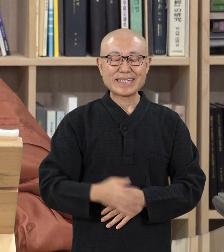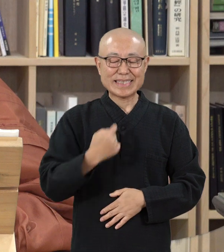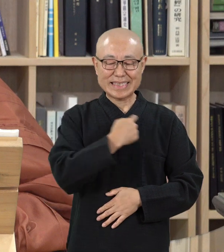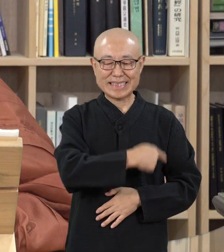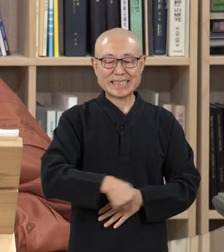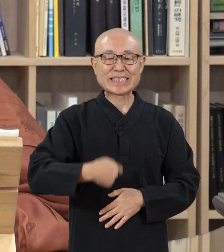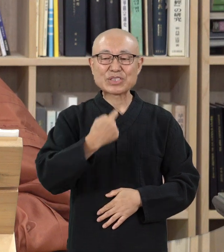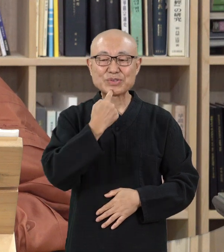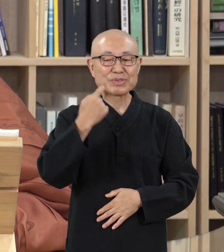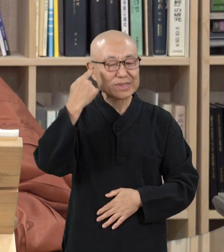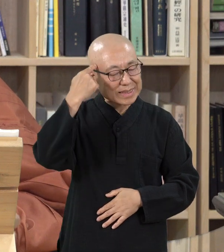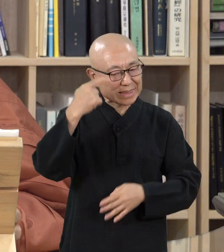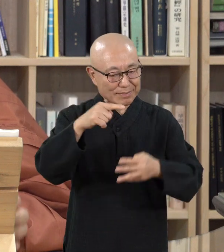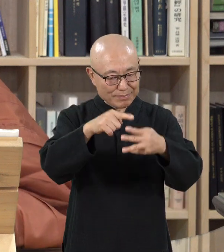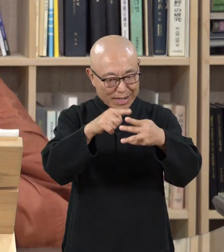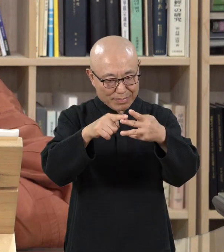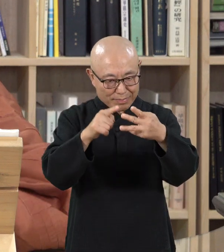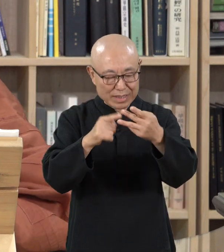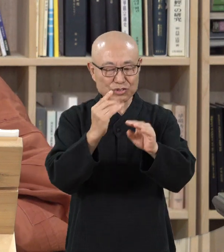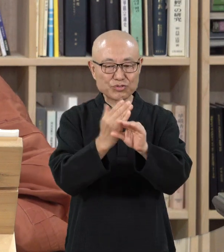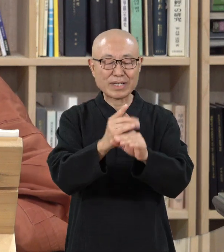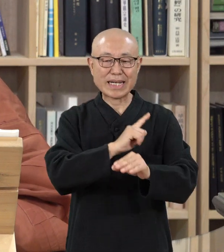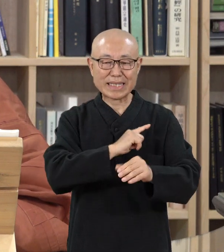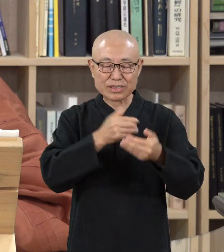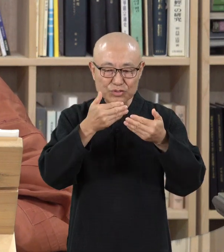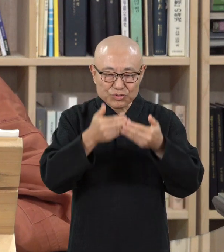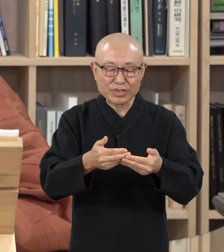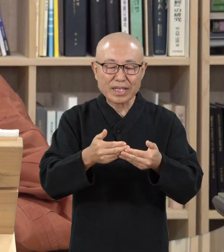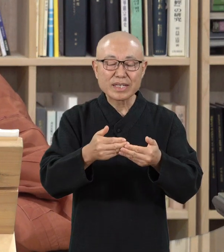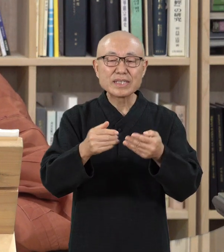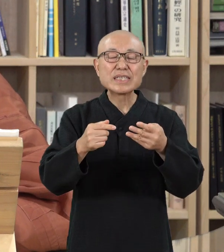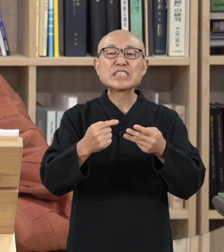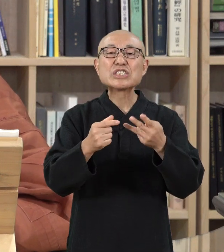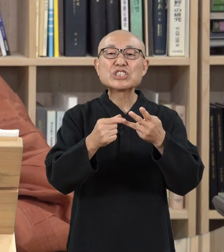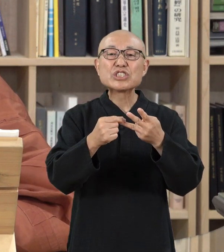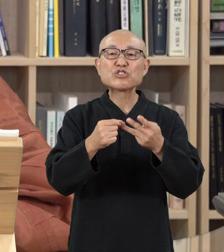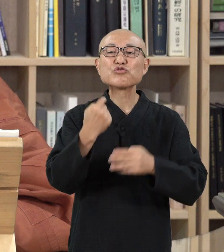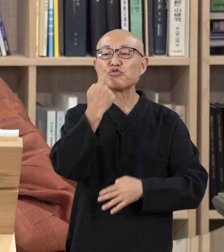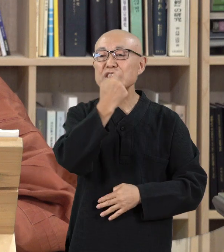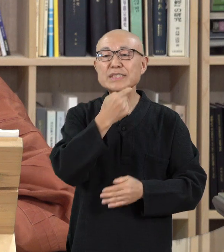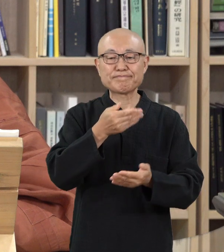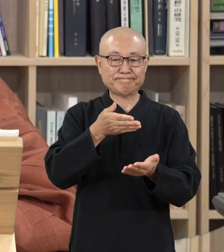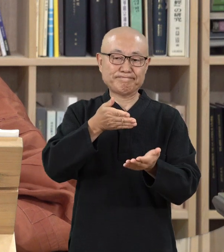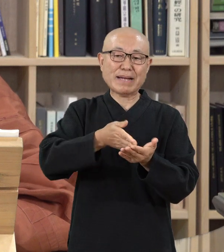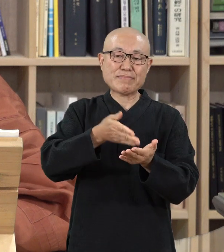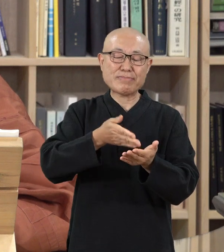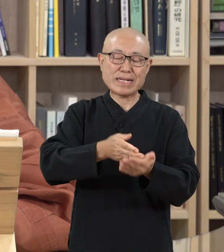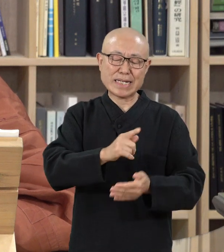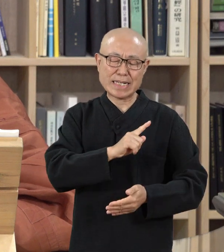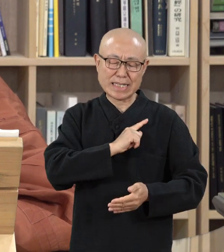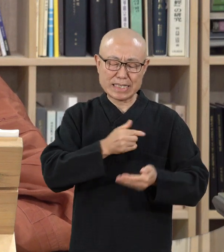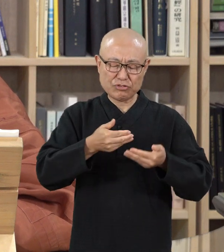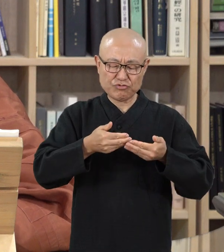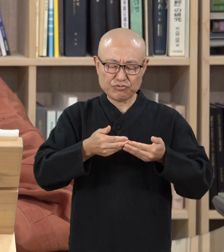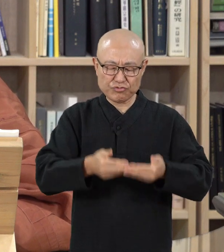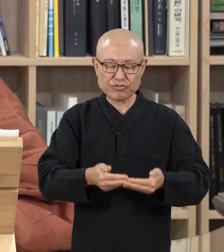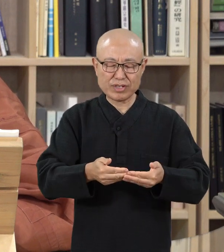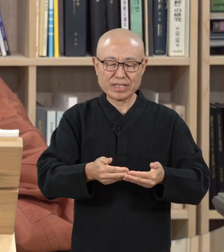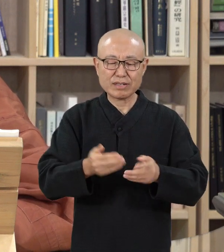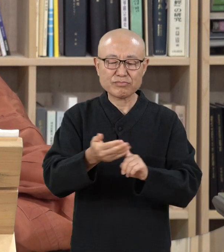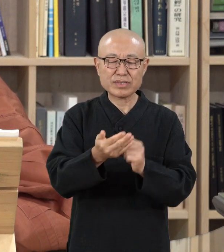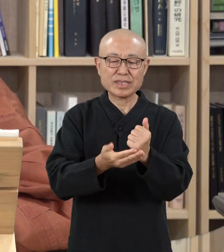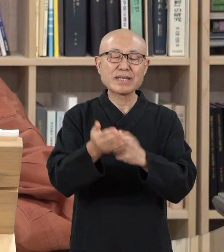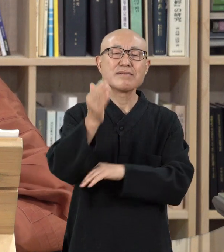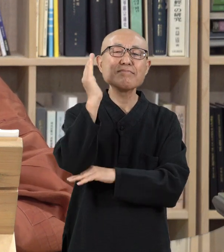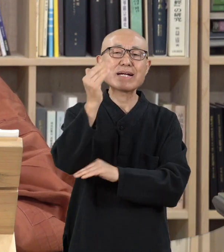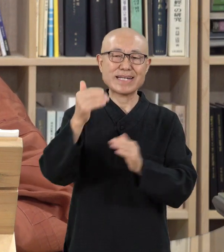삼업 중에서도 부처님께서는 구업, 입으로 말하는 것을 제일 엄하게